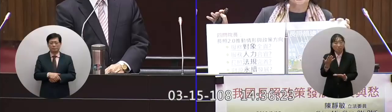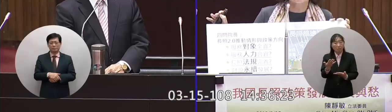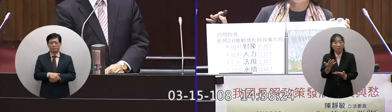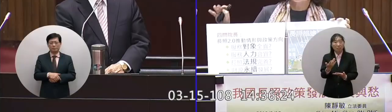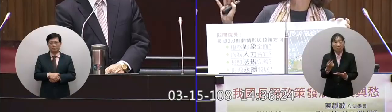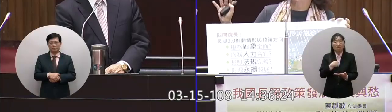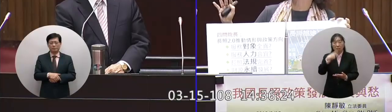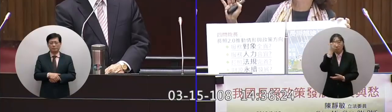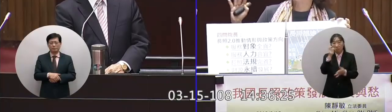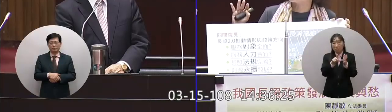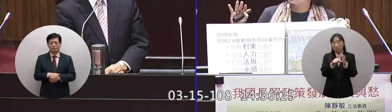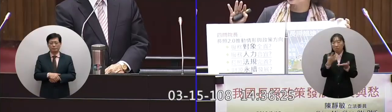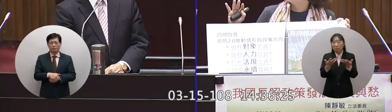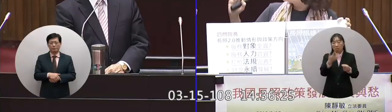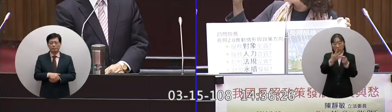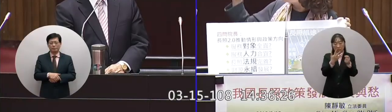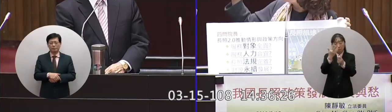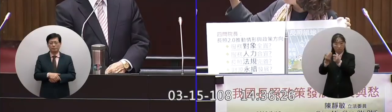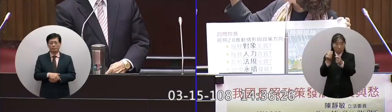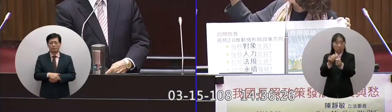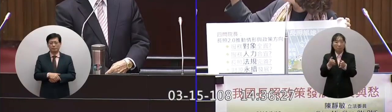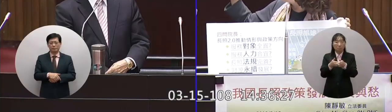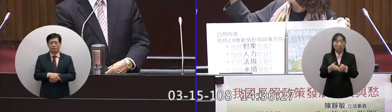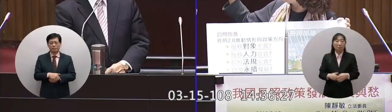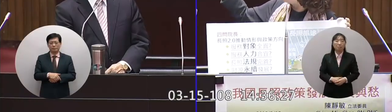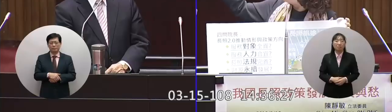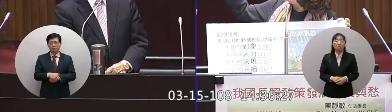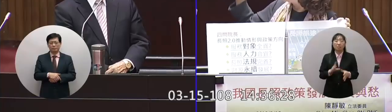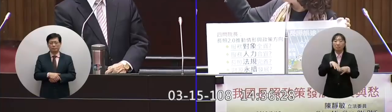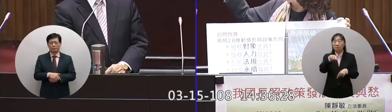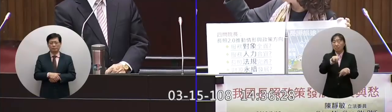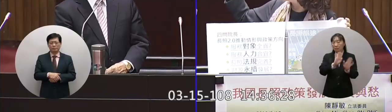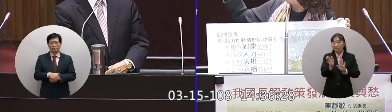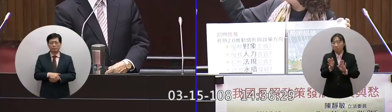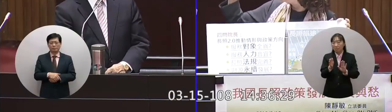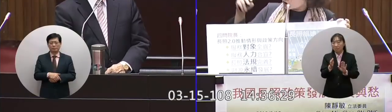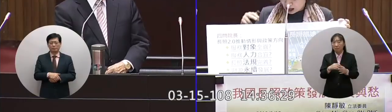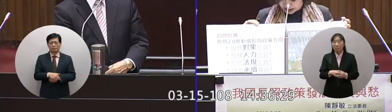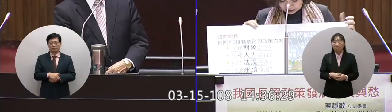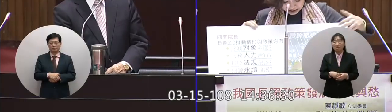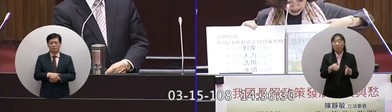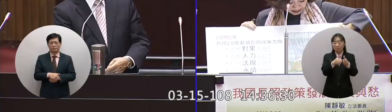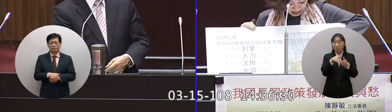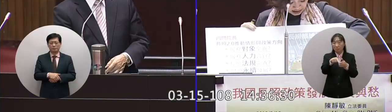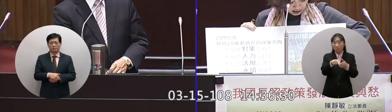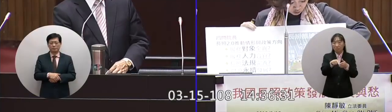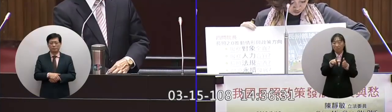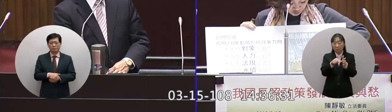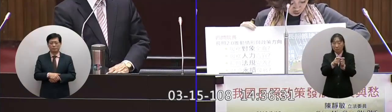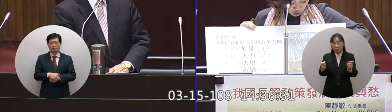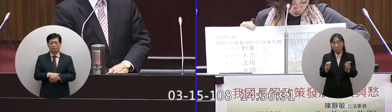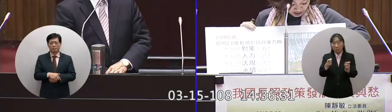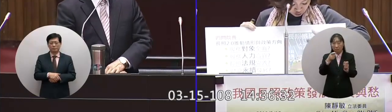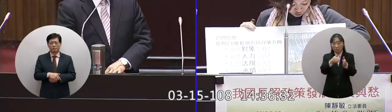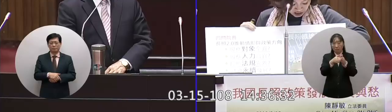的时间就达到8到9年，也因为这样子的情况之下，我们就可以看到说需要这样子的一个长期照